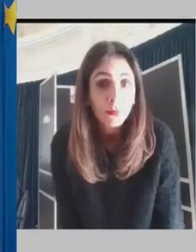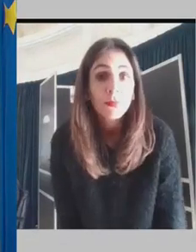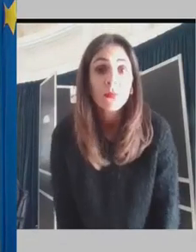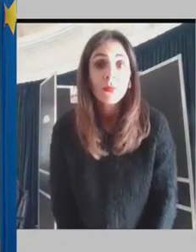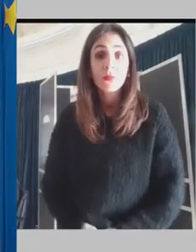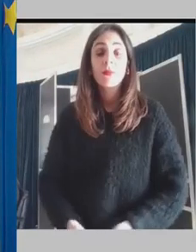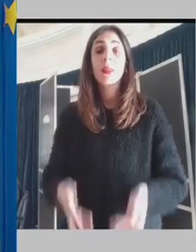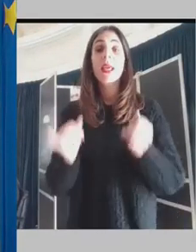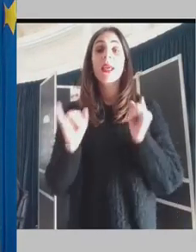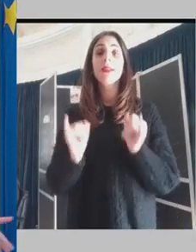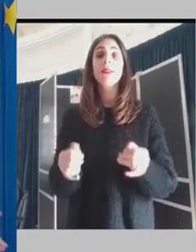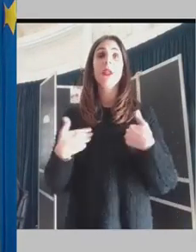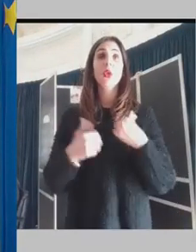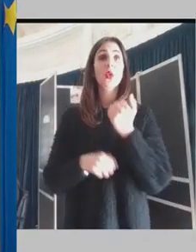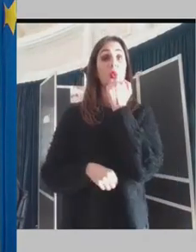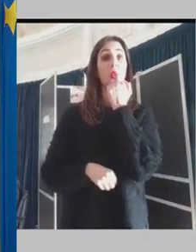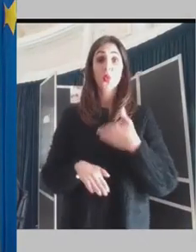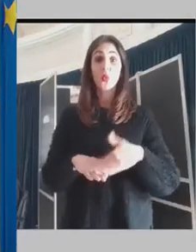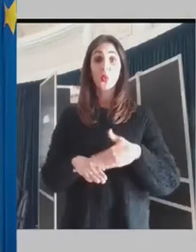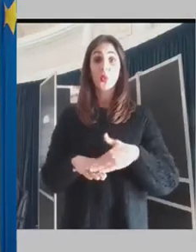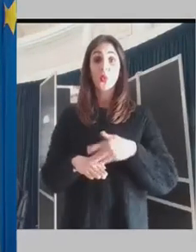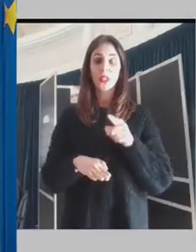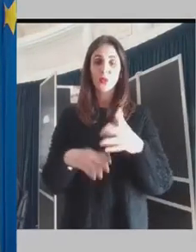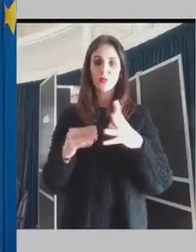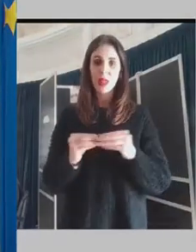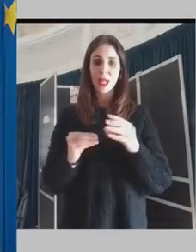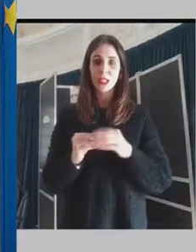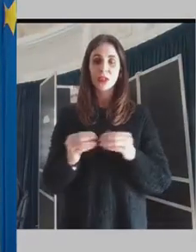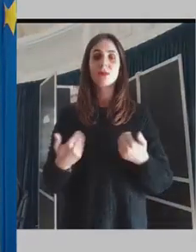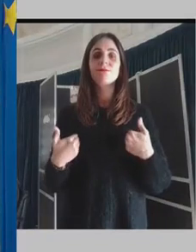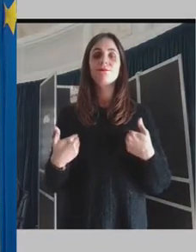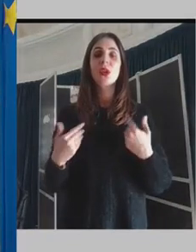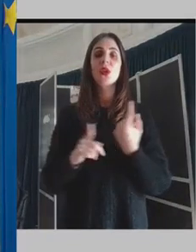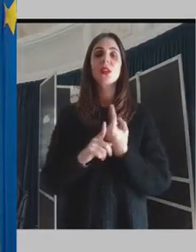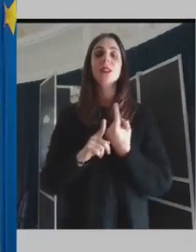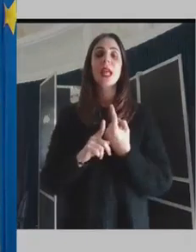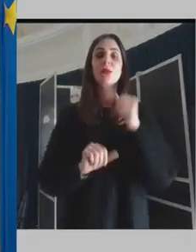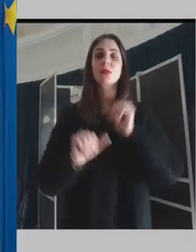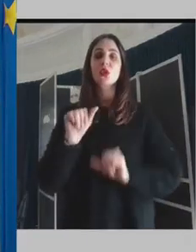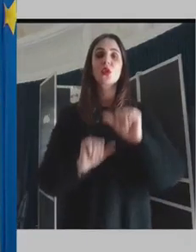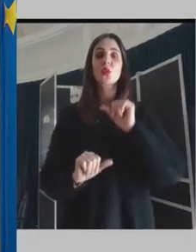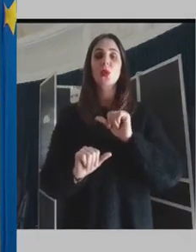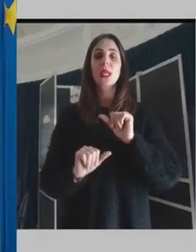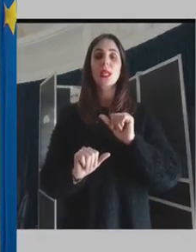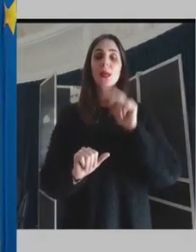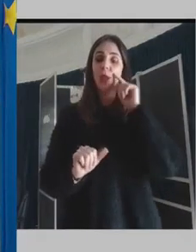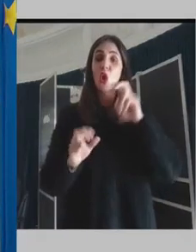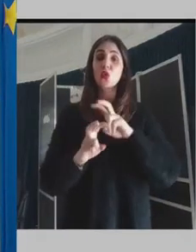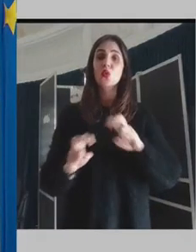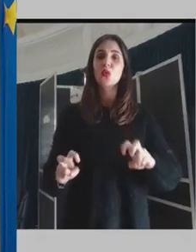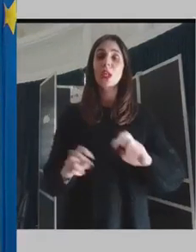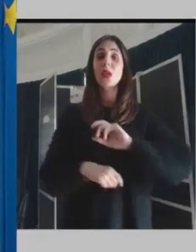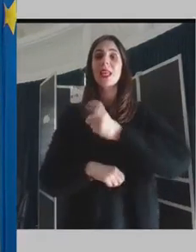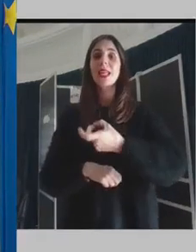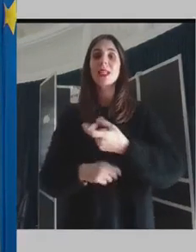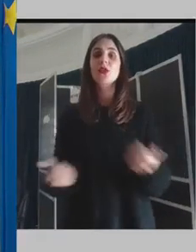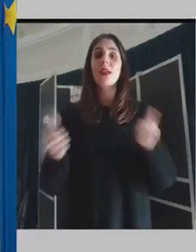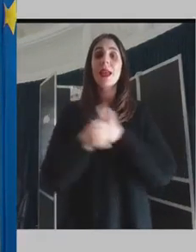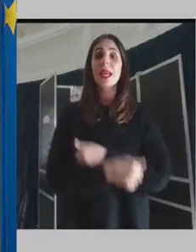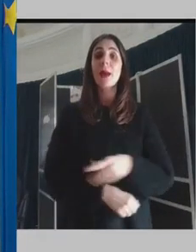Sì, chiedo scusa, ha ragione. Sostituisco a verbale lo scrutatore Grazioli con la scrutatrice De Vivo,